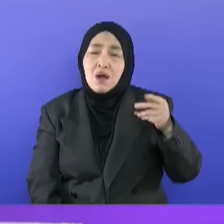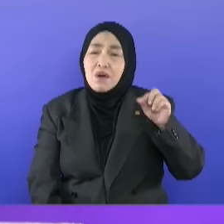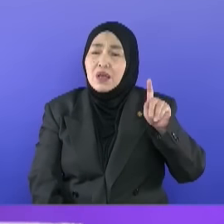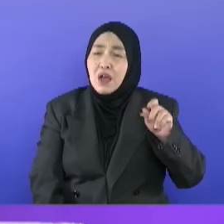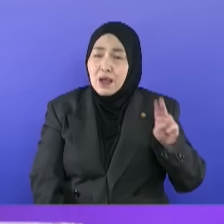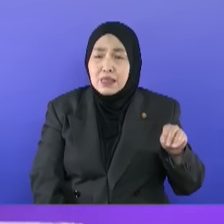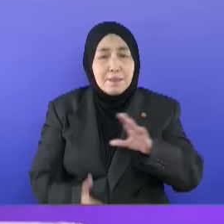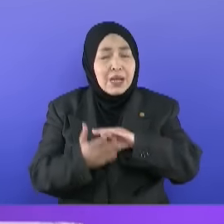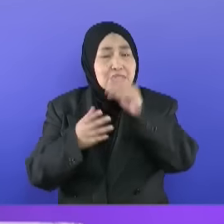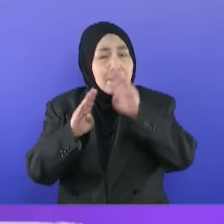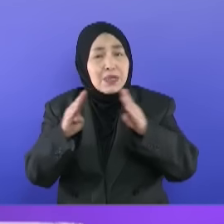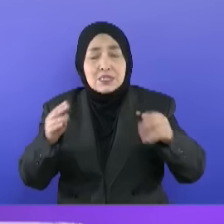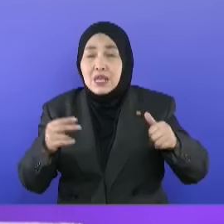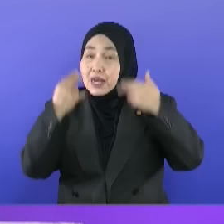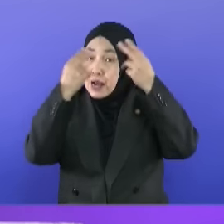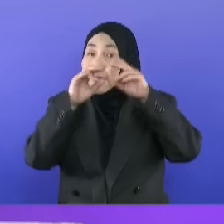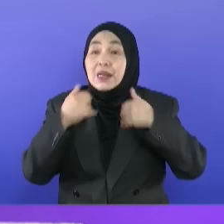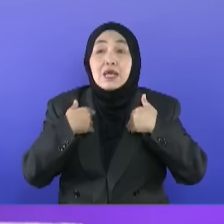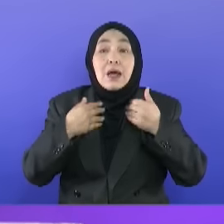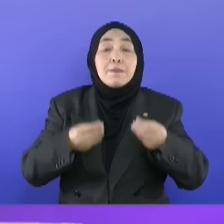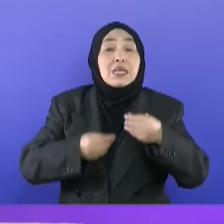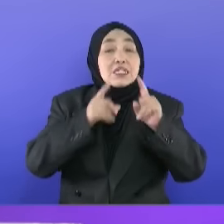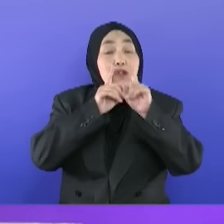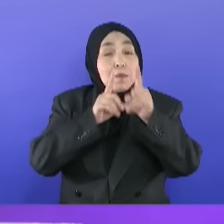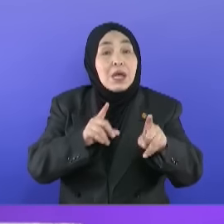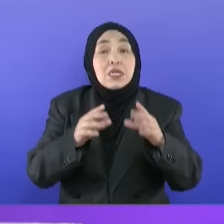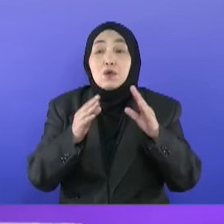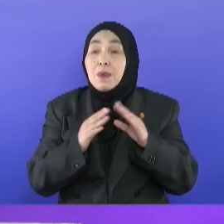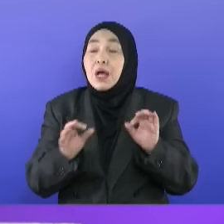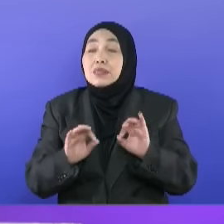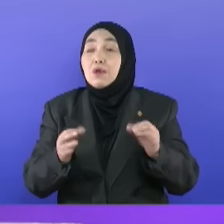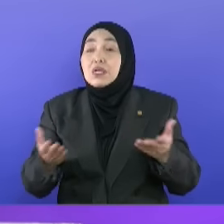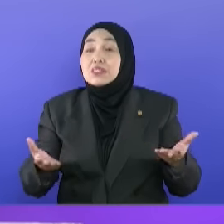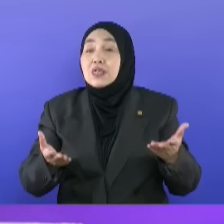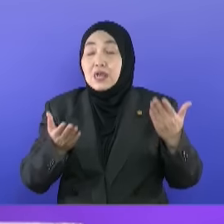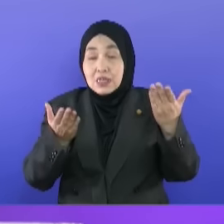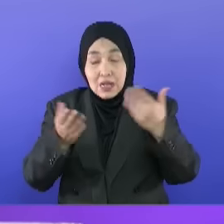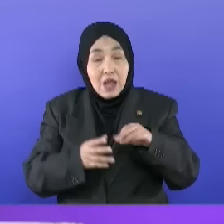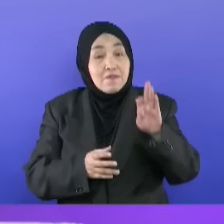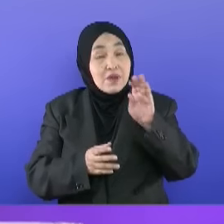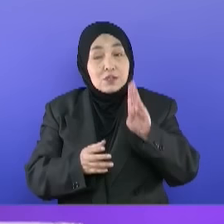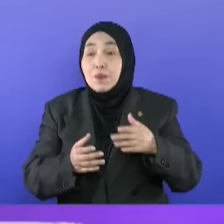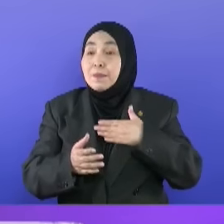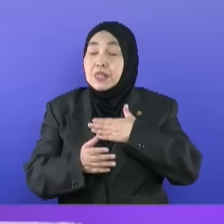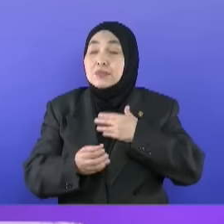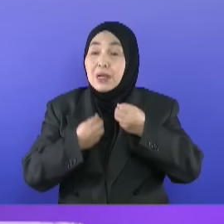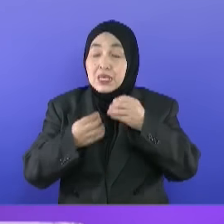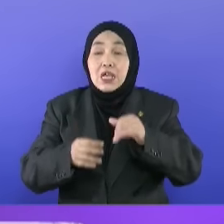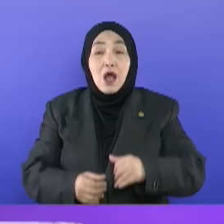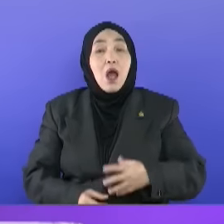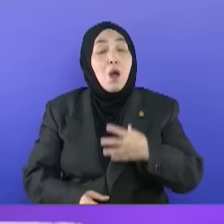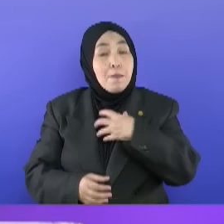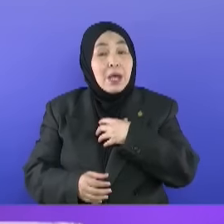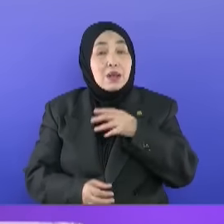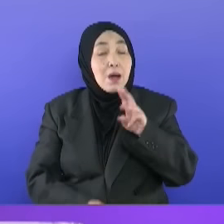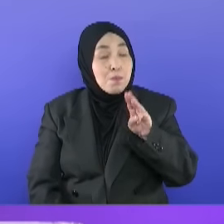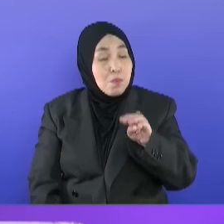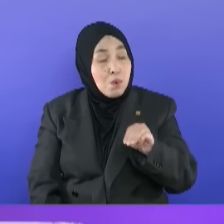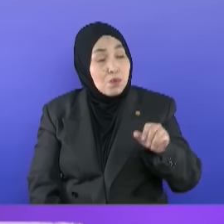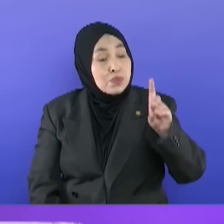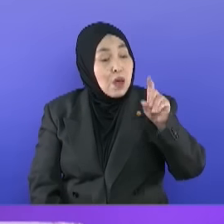tuan-tuan yang belajar bahasa Arab ada yang boleh bagi jawapan ya di rumah ataupun di di depan Facebook ke apa ke. Tolong bagi komen sikit. Mudhari' ke ataupun